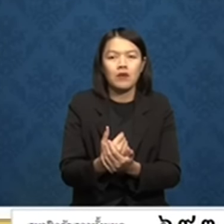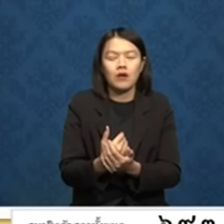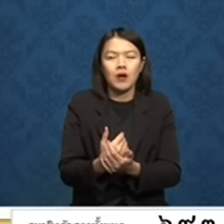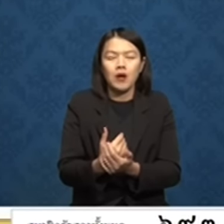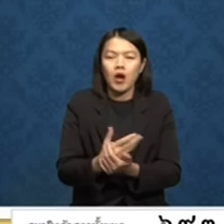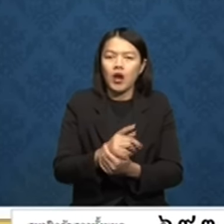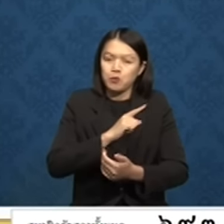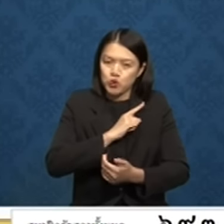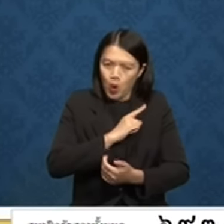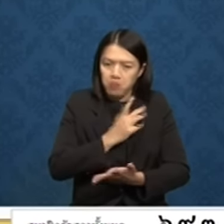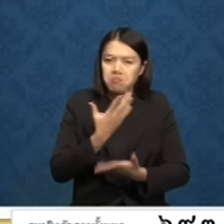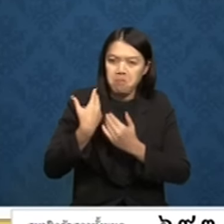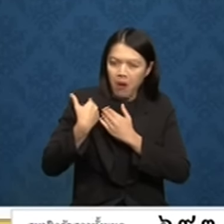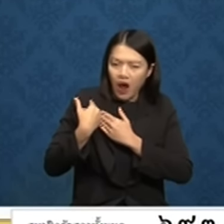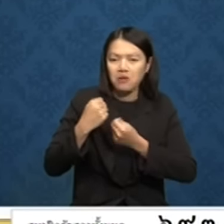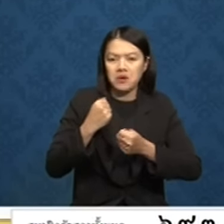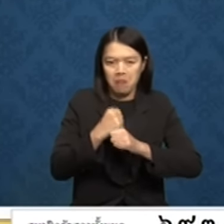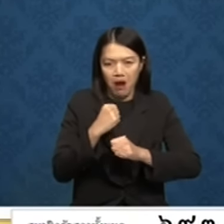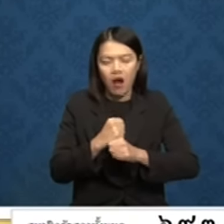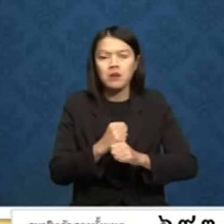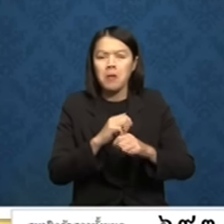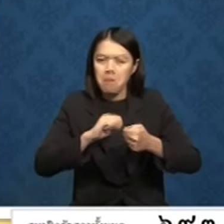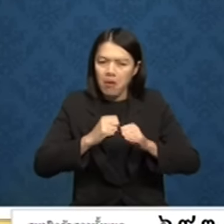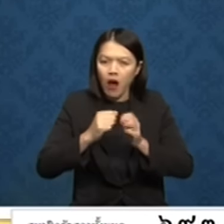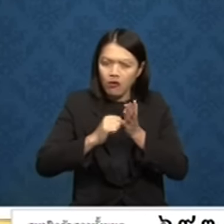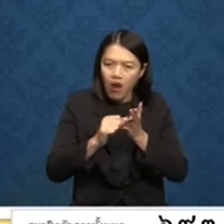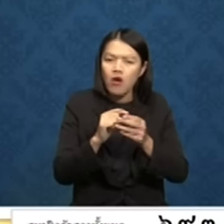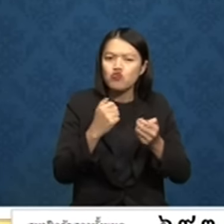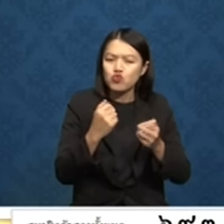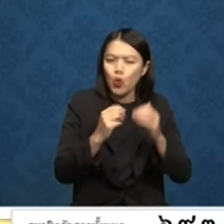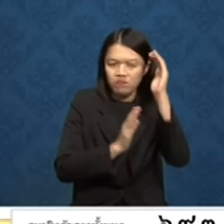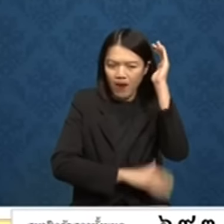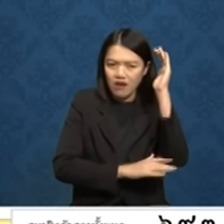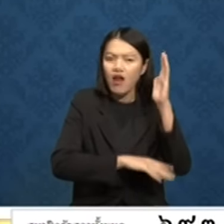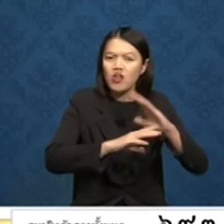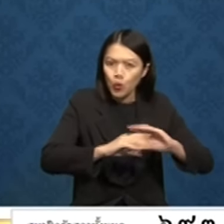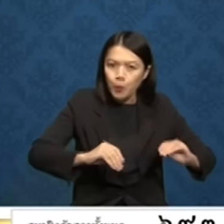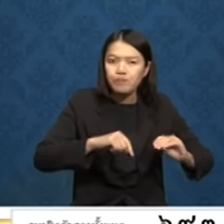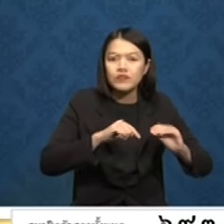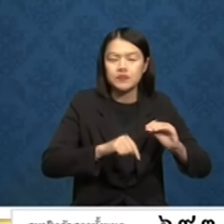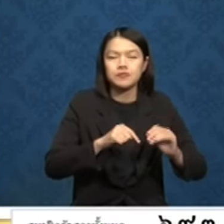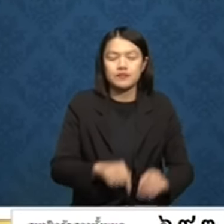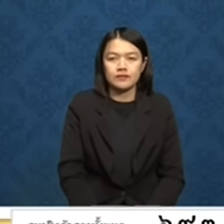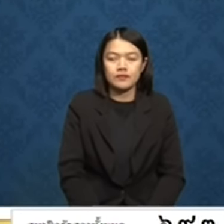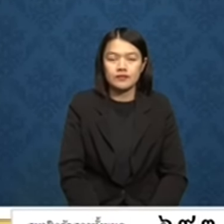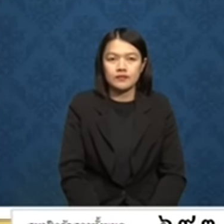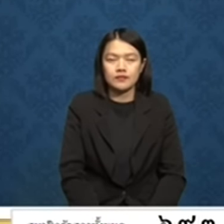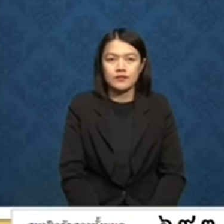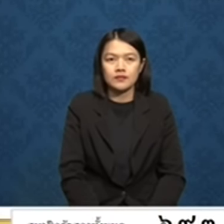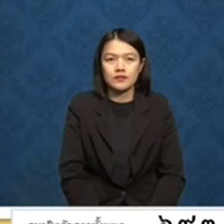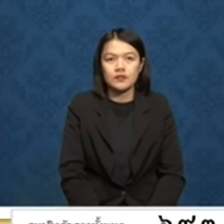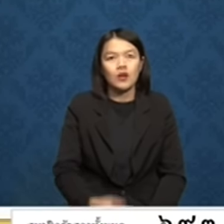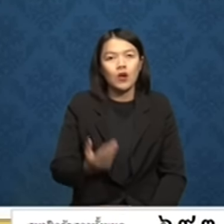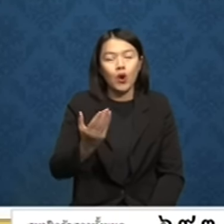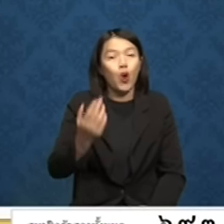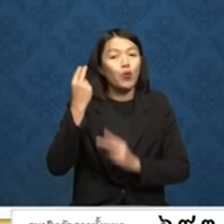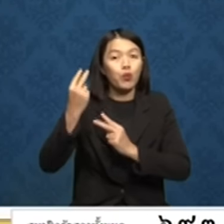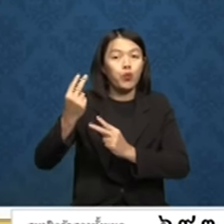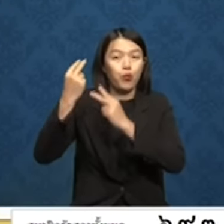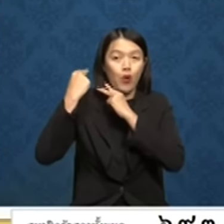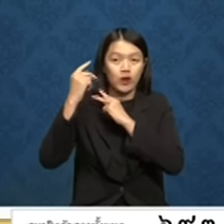ระในการแก้ไขปัญหาจังหวัดชายแดนภาคใต้ในการสร้างสันติภาพของที่นี่ครับท่านประธานครับผมต้องขอย้อนกลับ